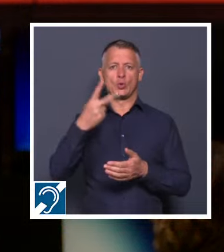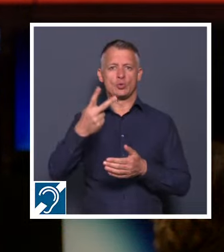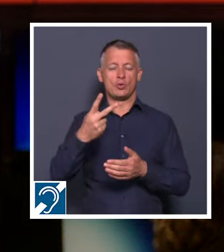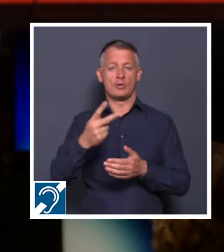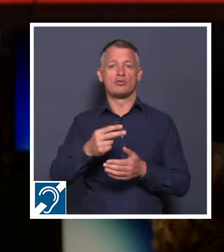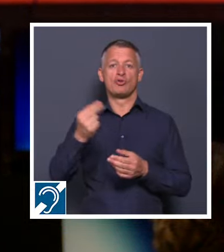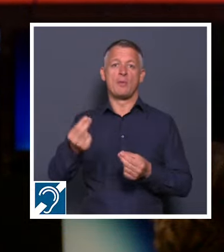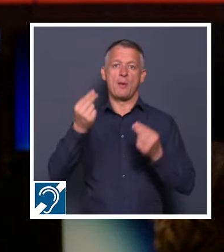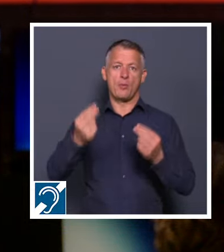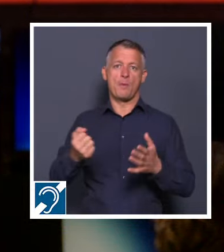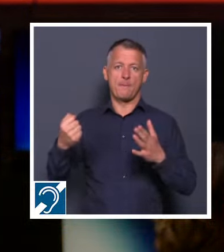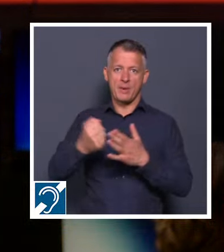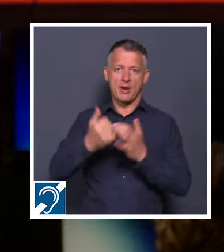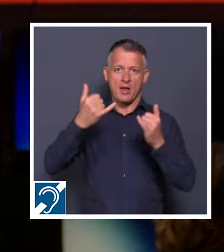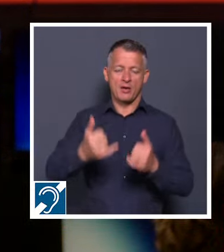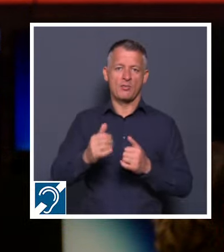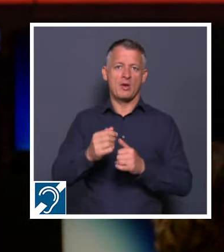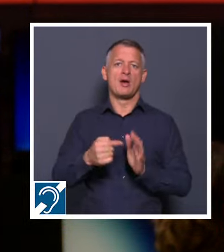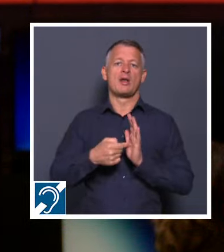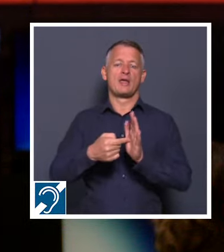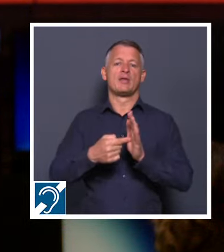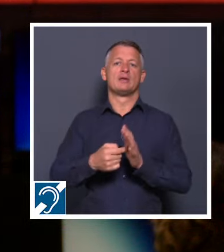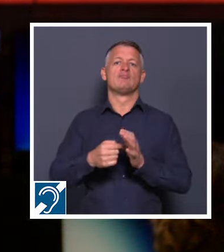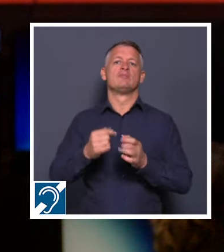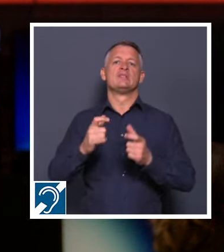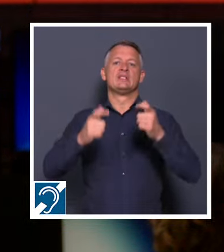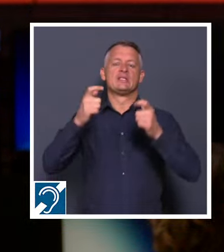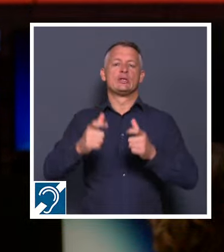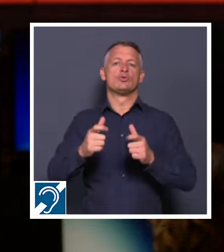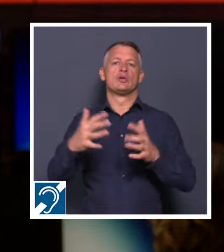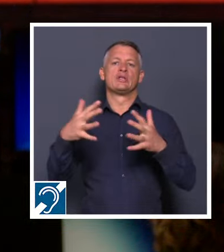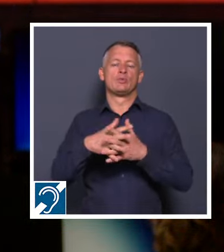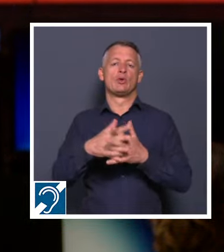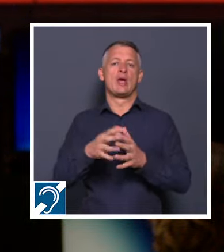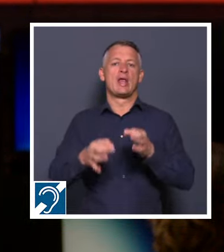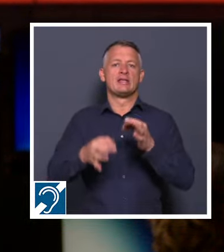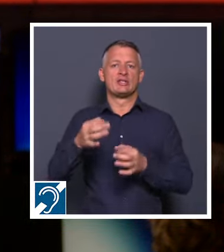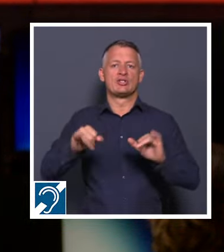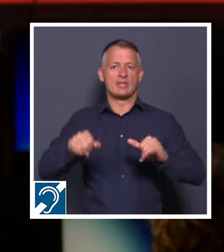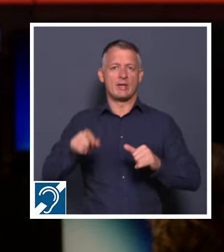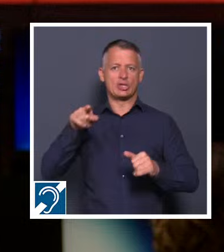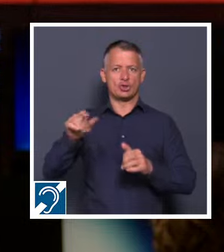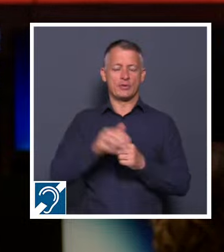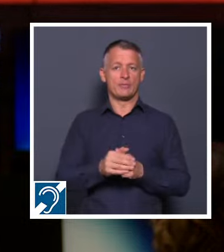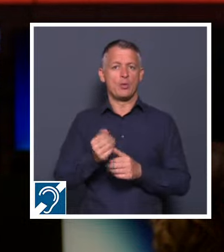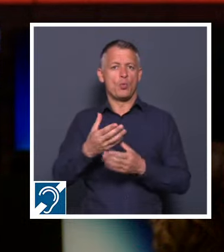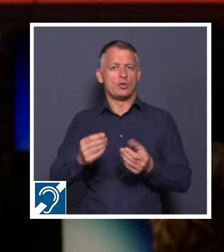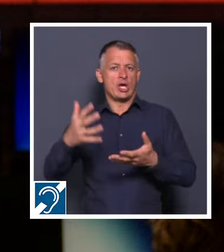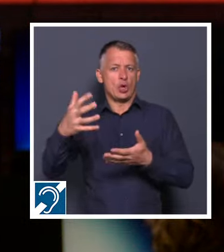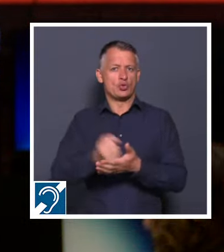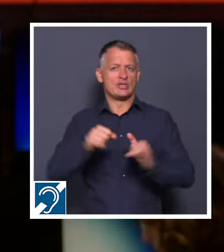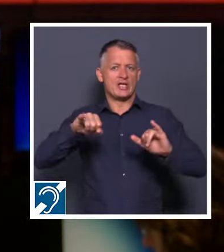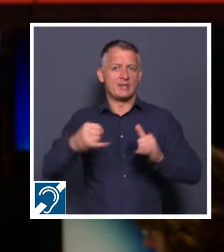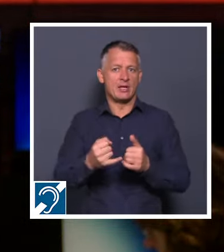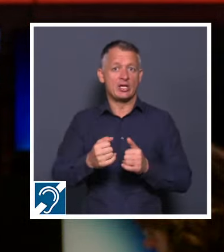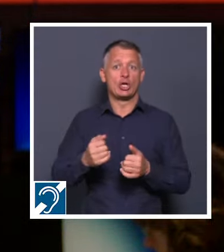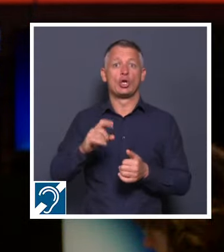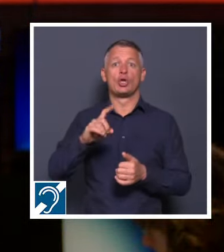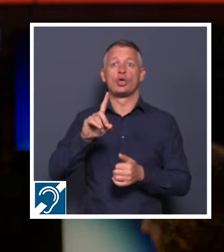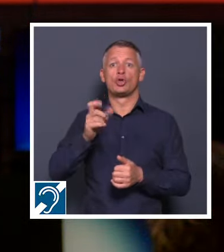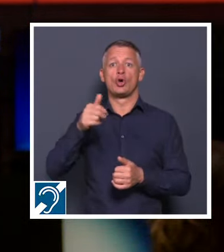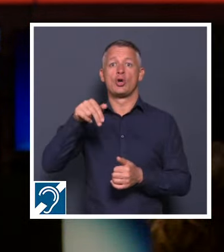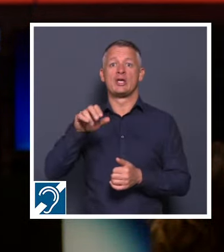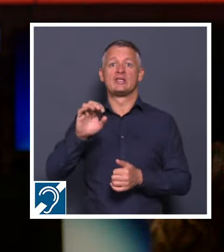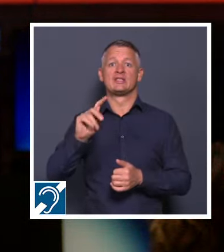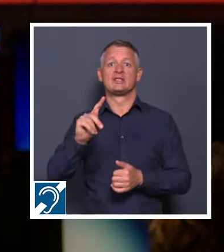pentru Studiul Războiului, organizație care evaluează situația în regiune. Majoritatea cuceririlor au avut loc în Donetsk, iar cea